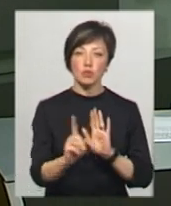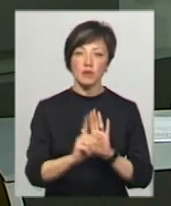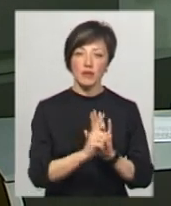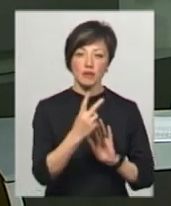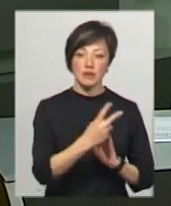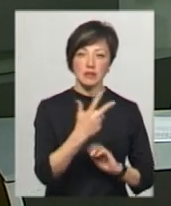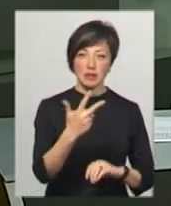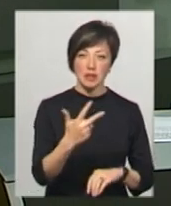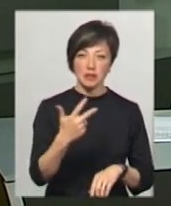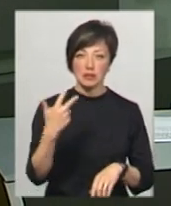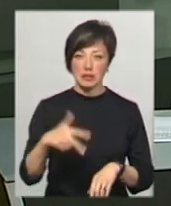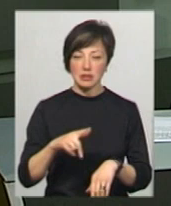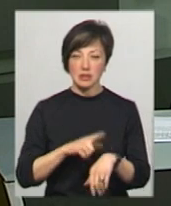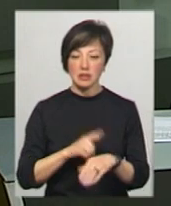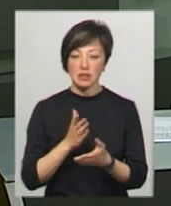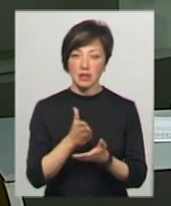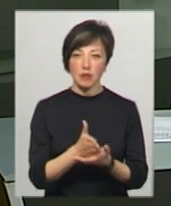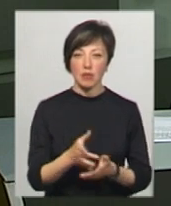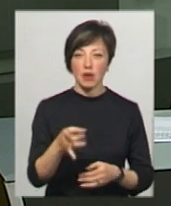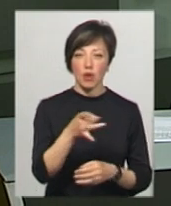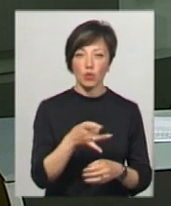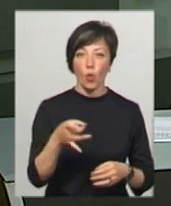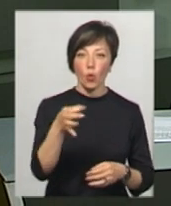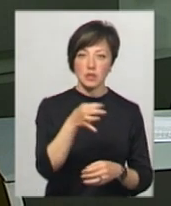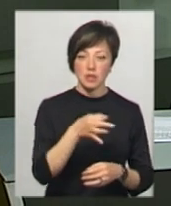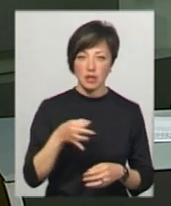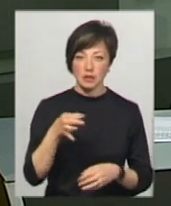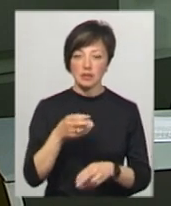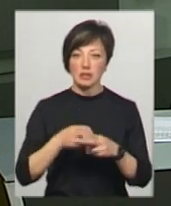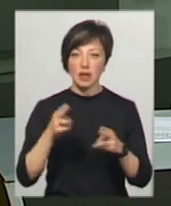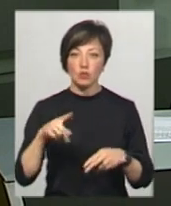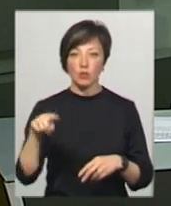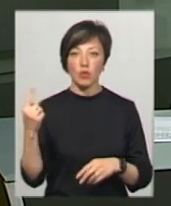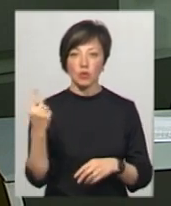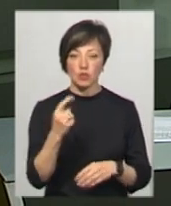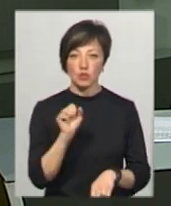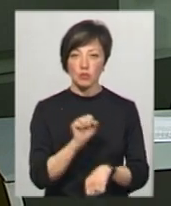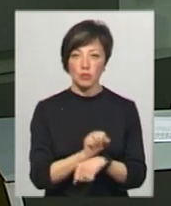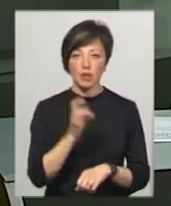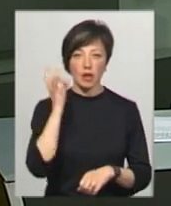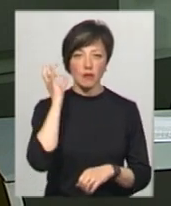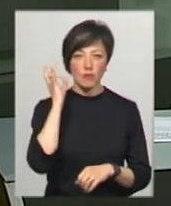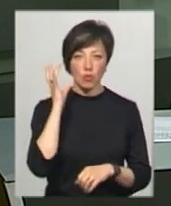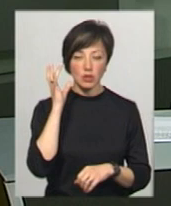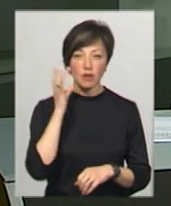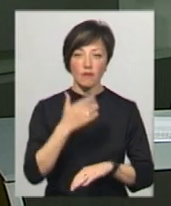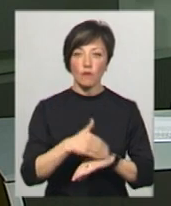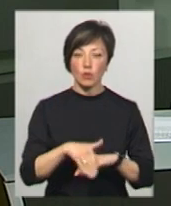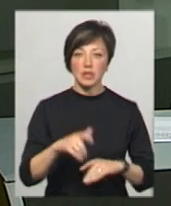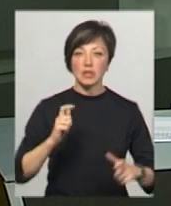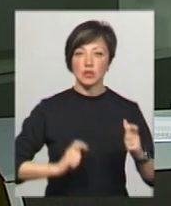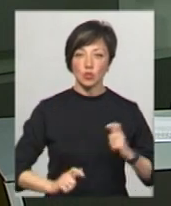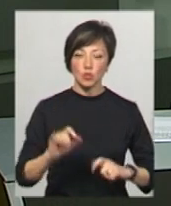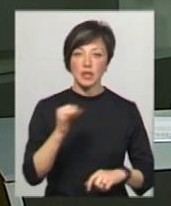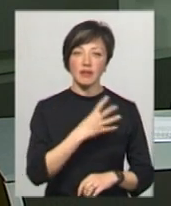з 23:30. За напрямками мікрорайон Озерна, автостанція номер 1 до зупинки Катіон, вулицями